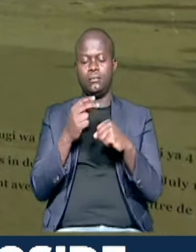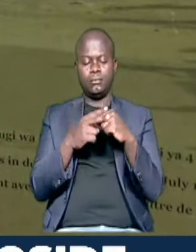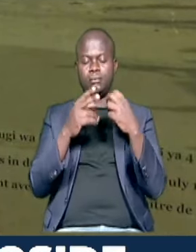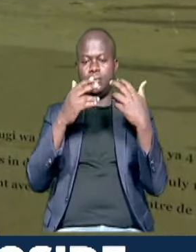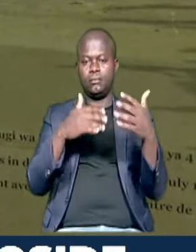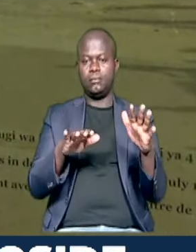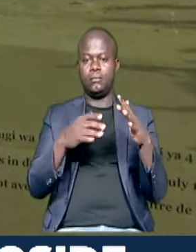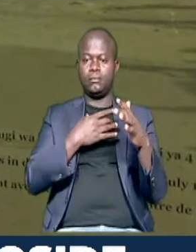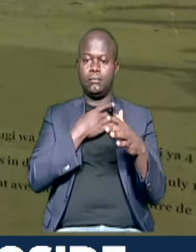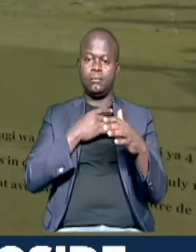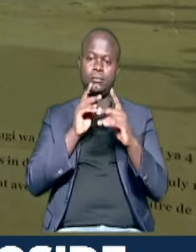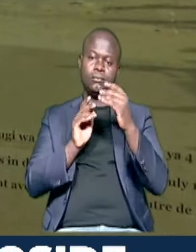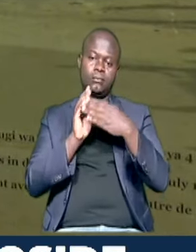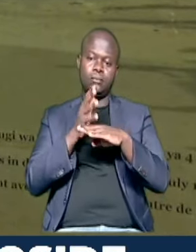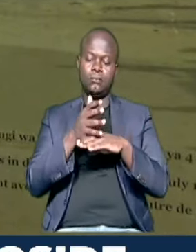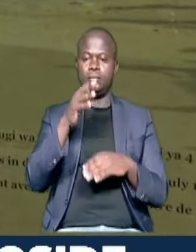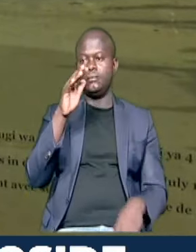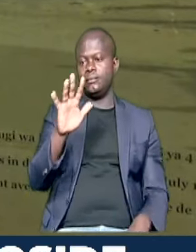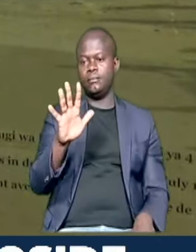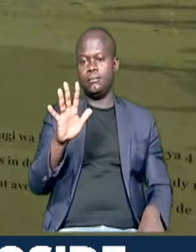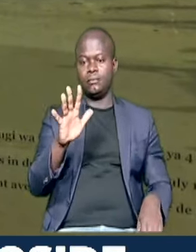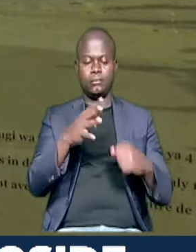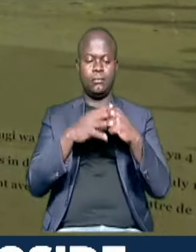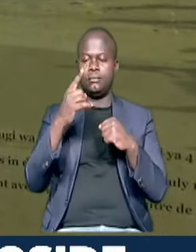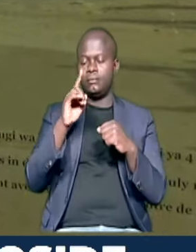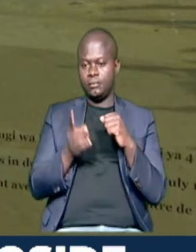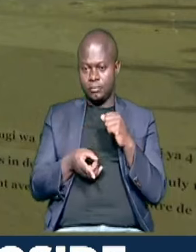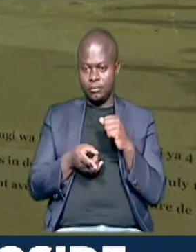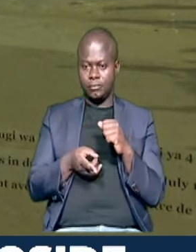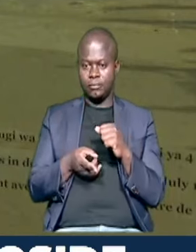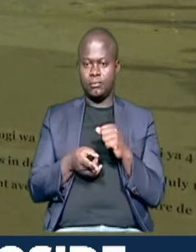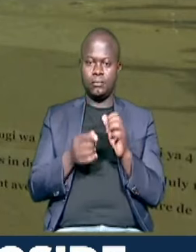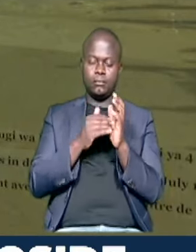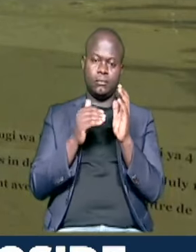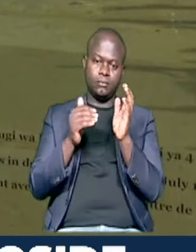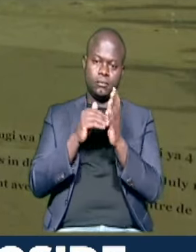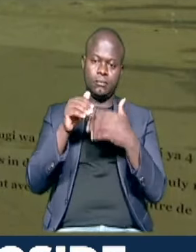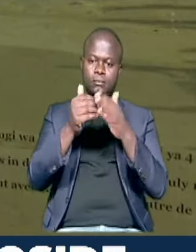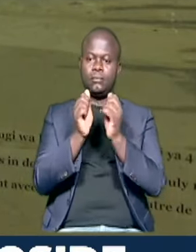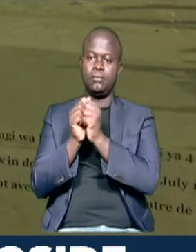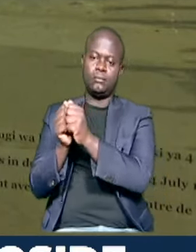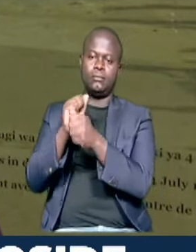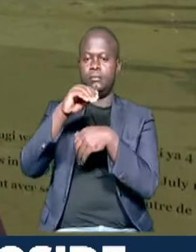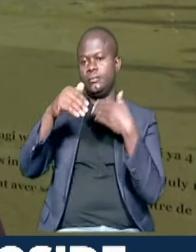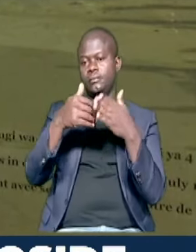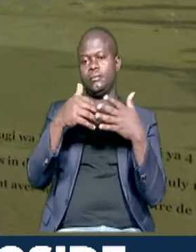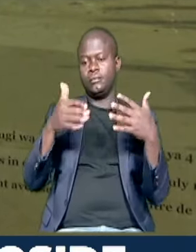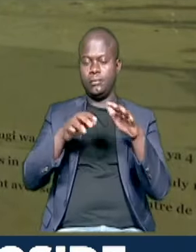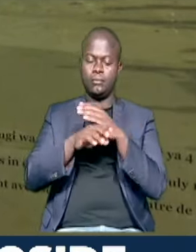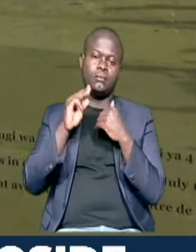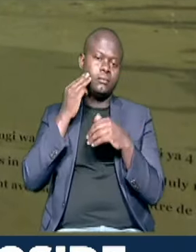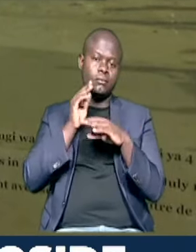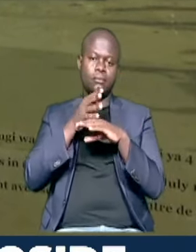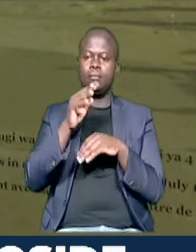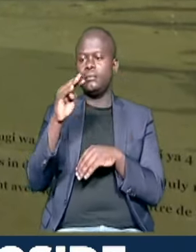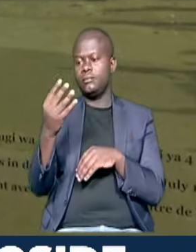tumaze gusurwa n'abashyitsi bagera ku 591, ndetse iyi ngoro muri rusange ikaba imaze kwinjiza miliyoni zisaga